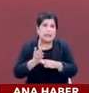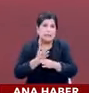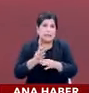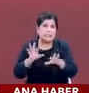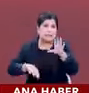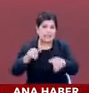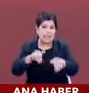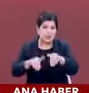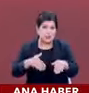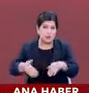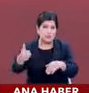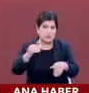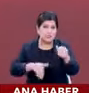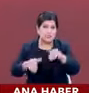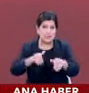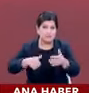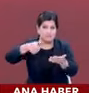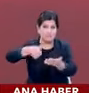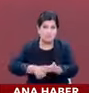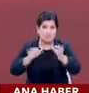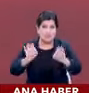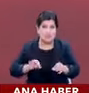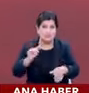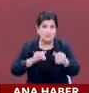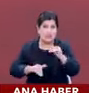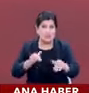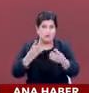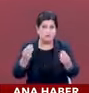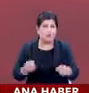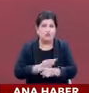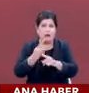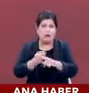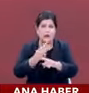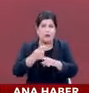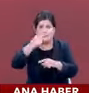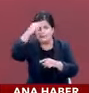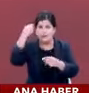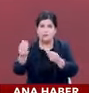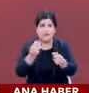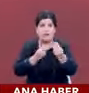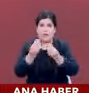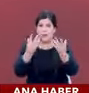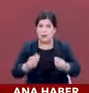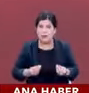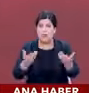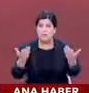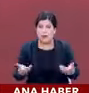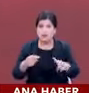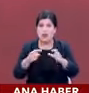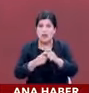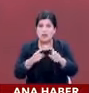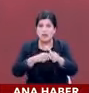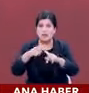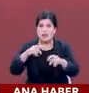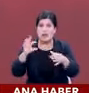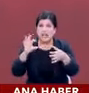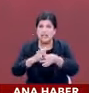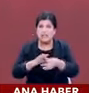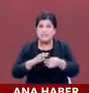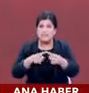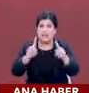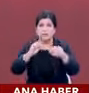seçimdeyiz seçim sattı bu halindeyiz seçim çok şeylere Kadir olabilir fakat EYT ile ilgili farklı bir sorun